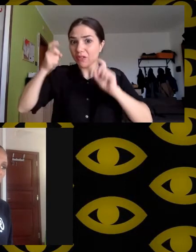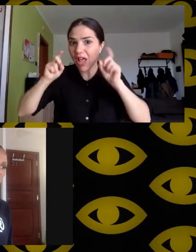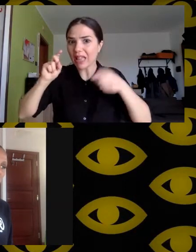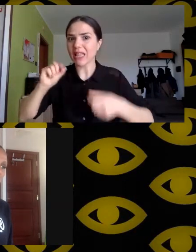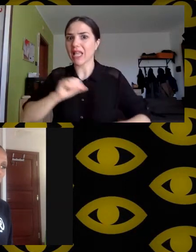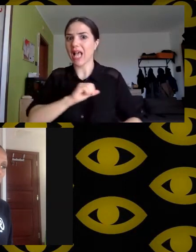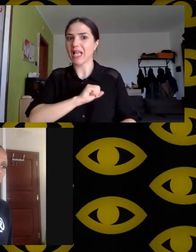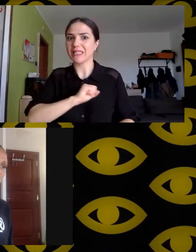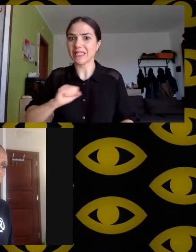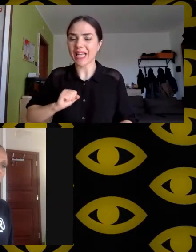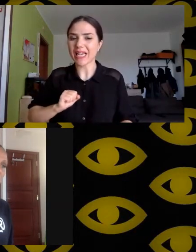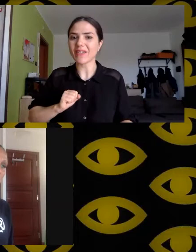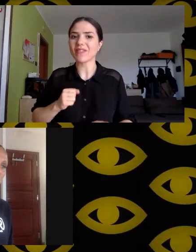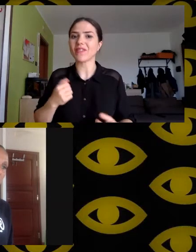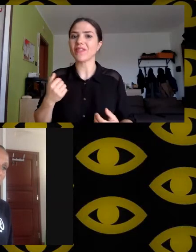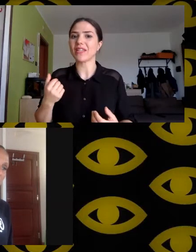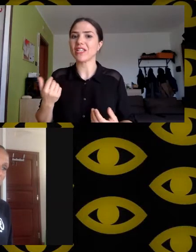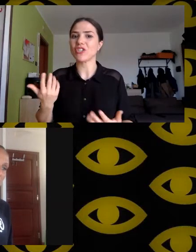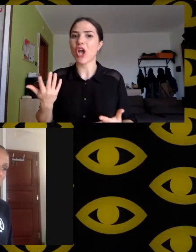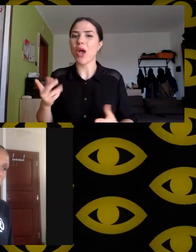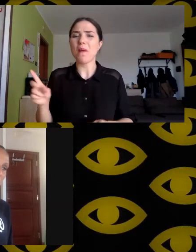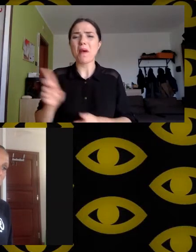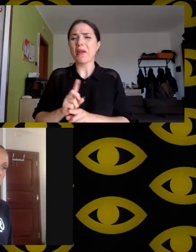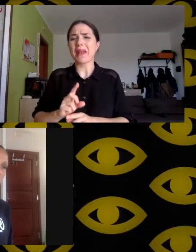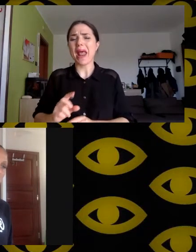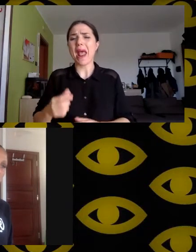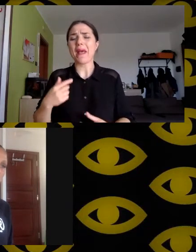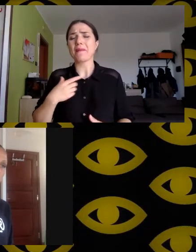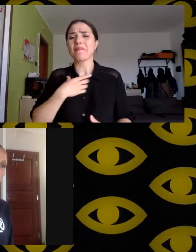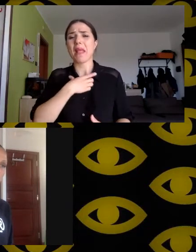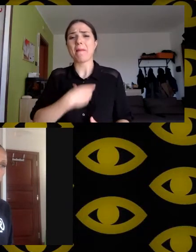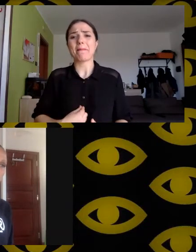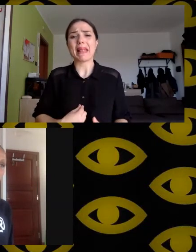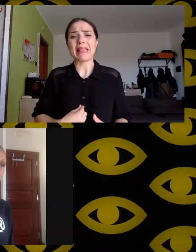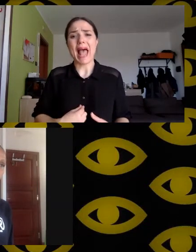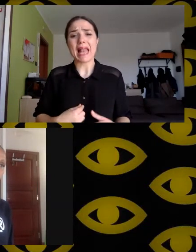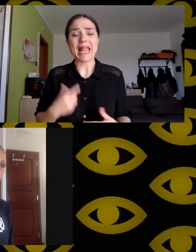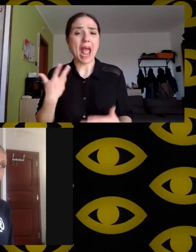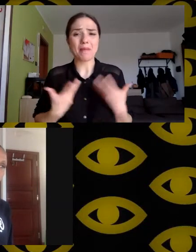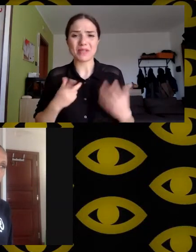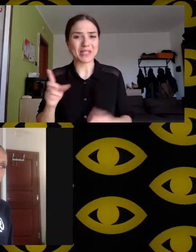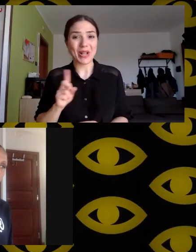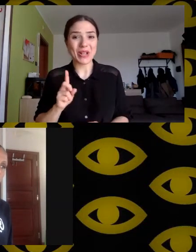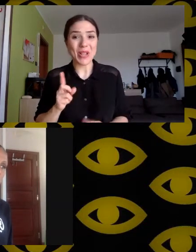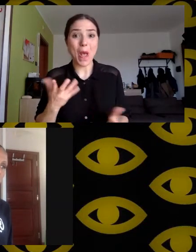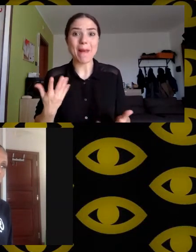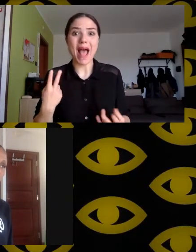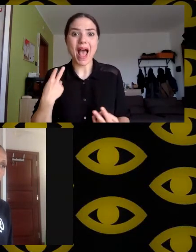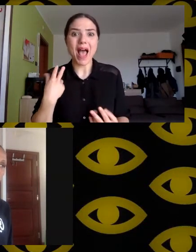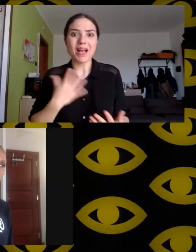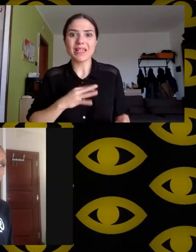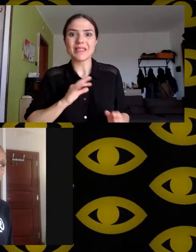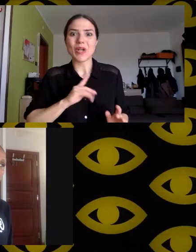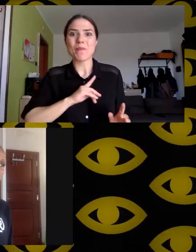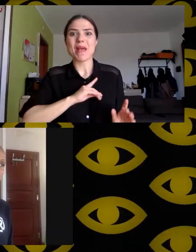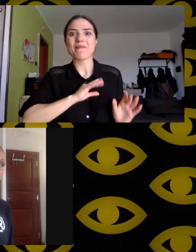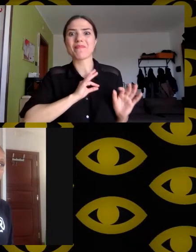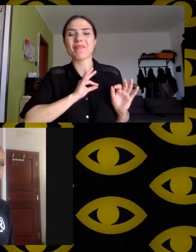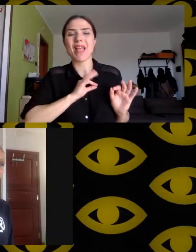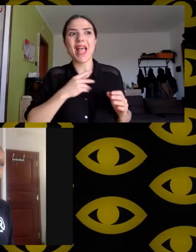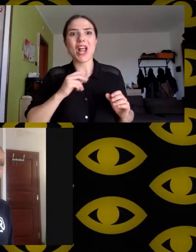è qualcosa di veramente... E poi non è la medaglia in sé per sé che mi ha emozionato, ma è tutto quello che ho vissuto per arrivare a quella